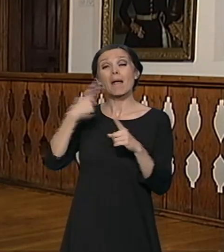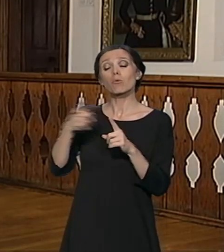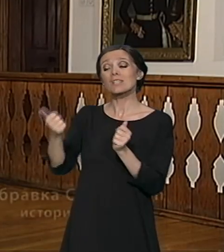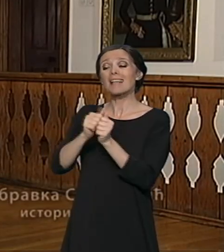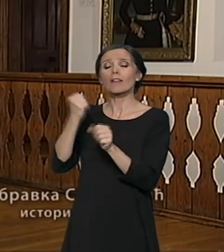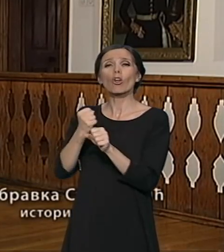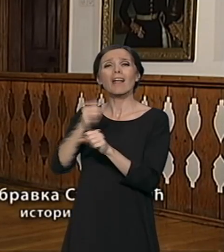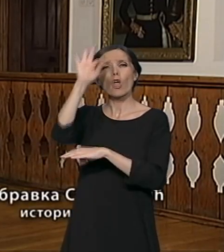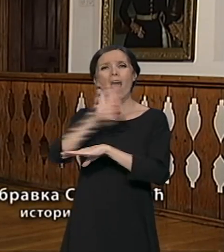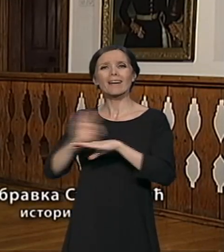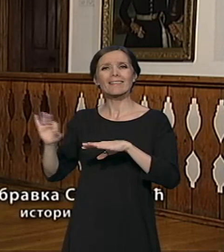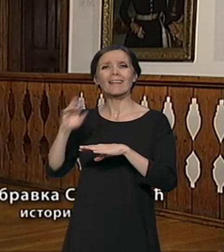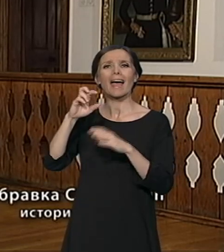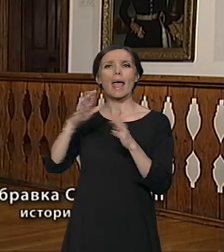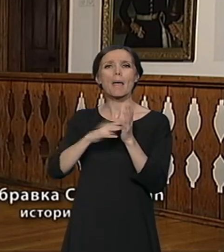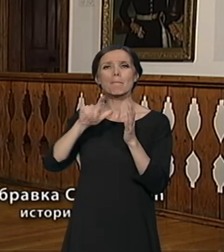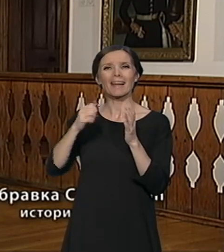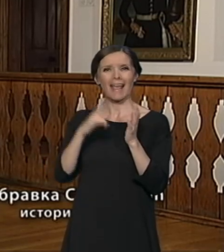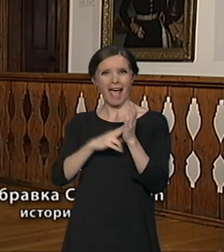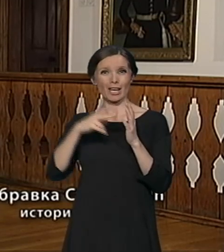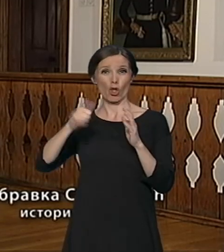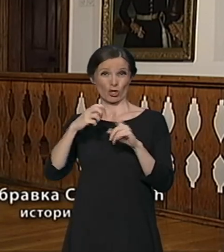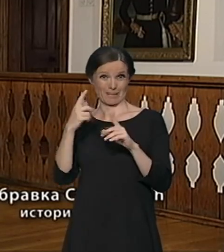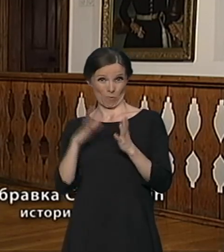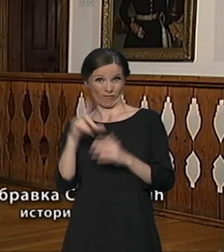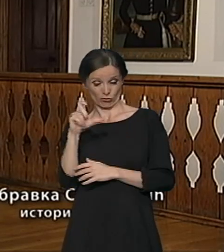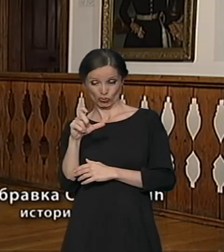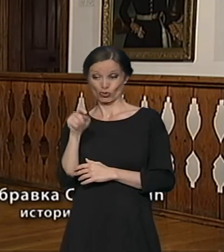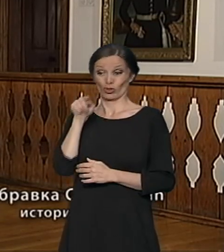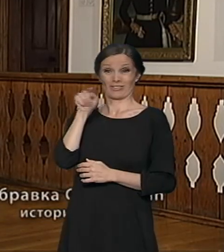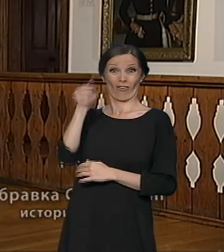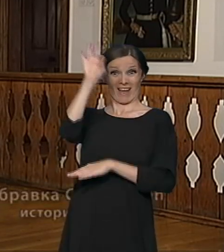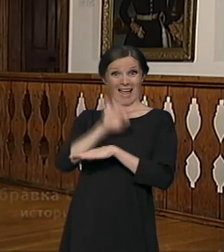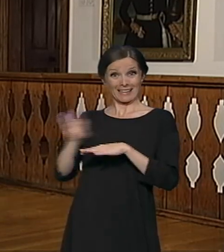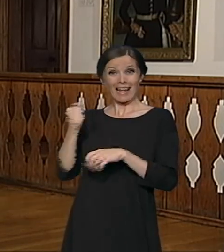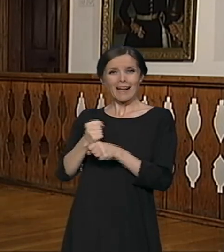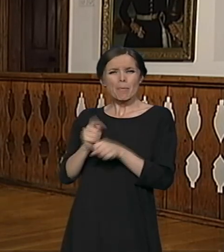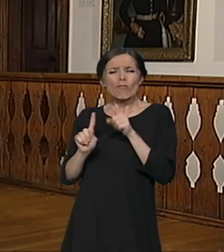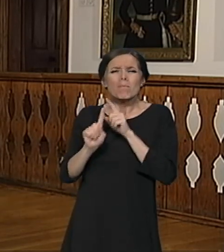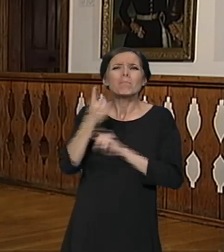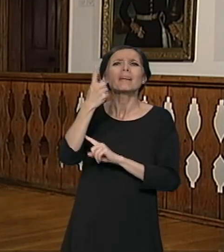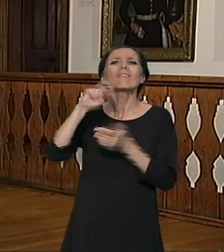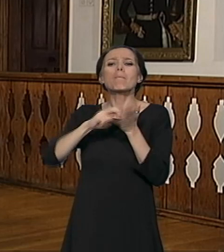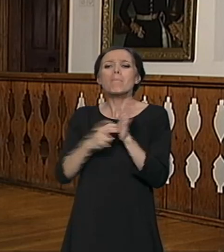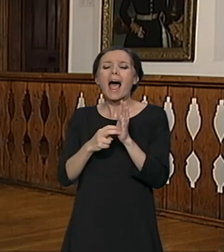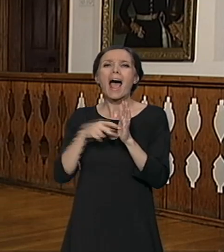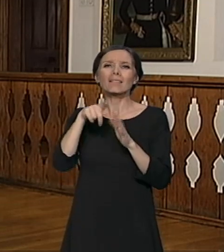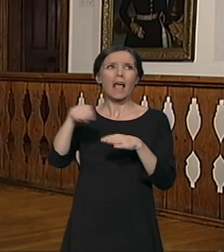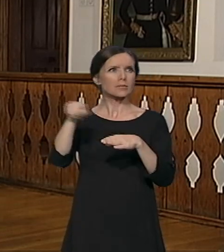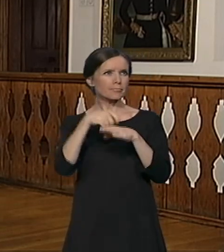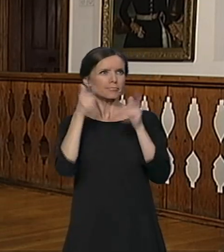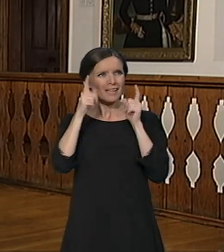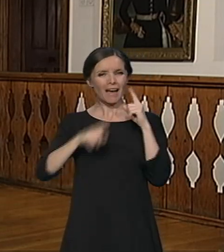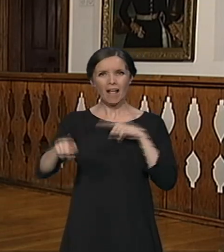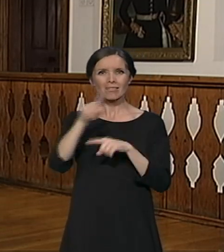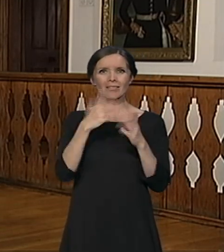Emilijana Josimovića, koji je napravio prvi plan za urbanizaciju grada. I zapravo